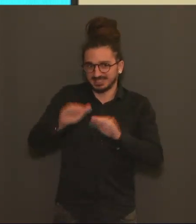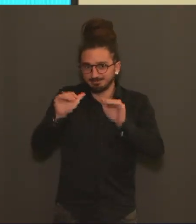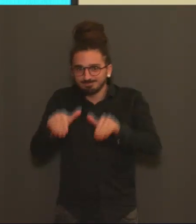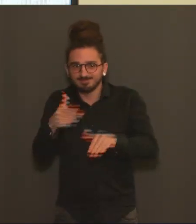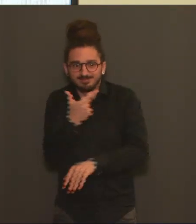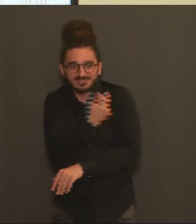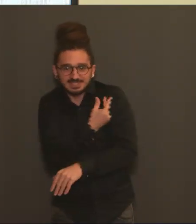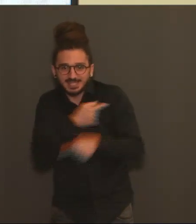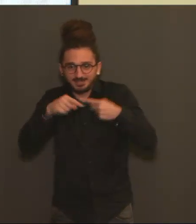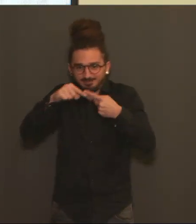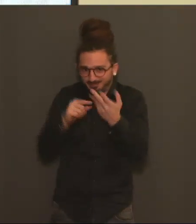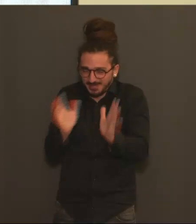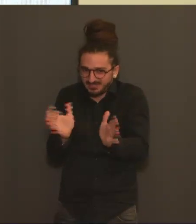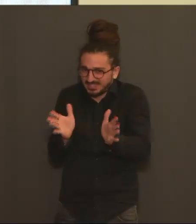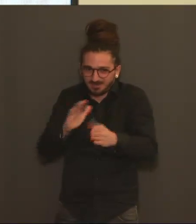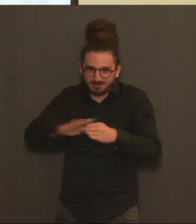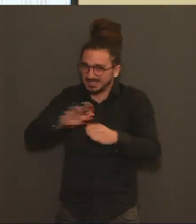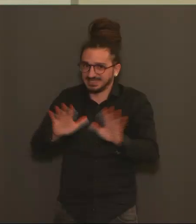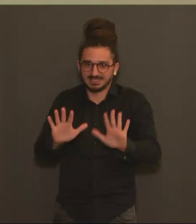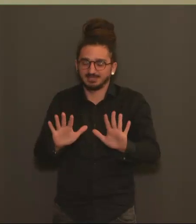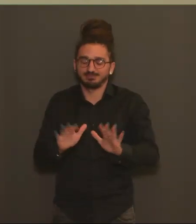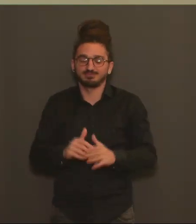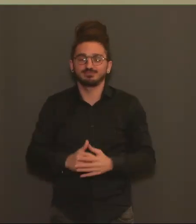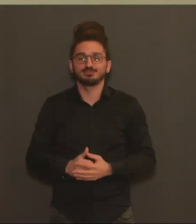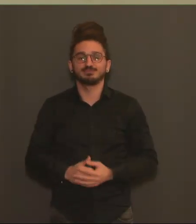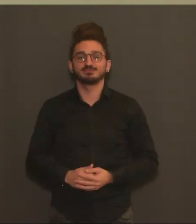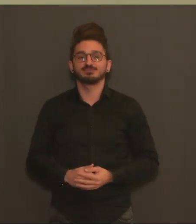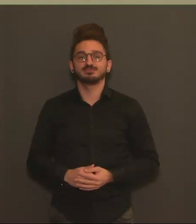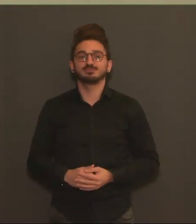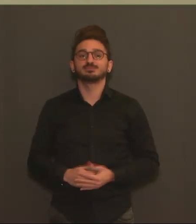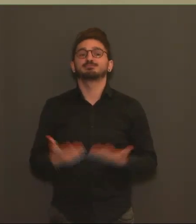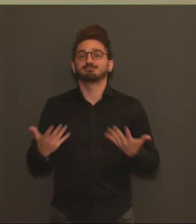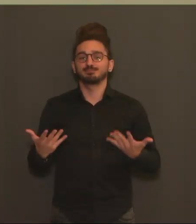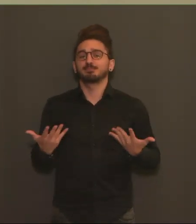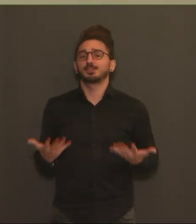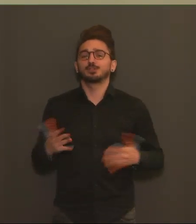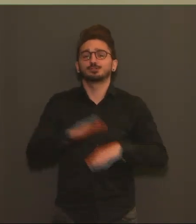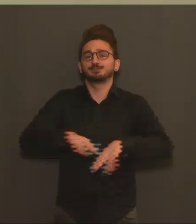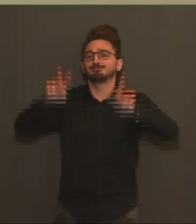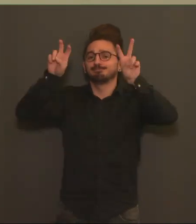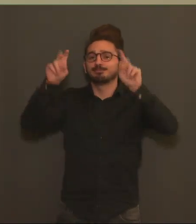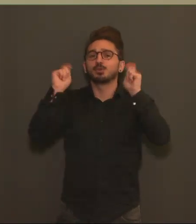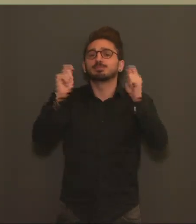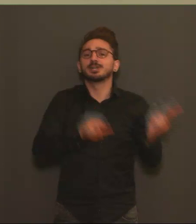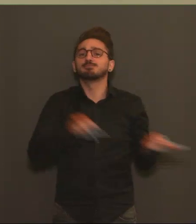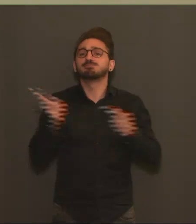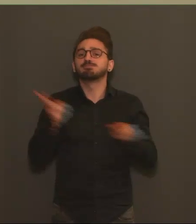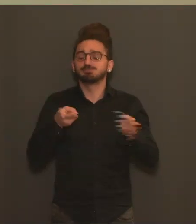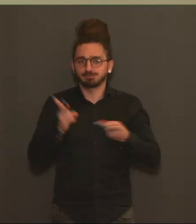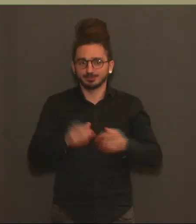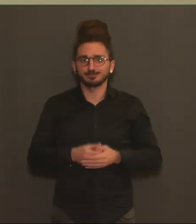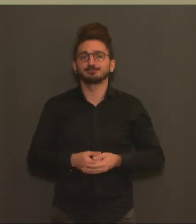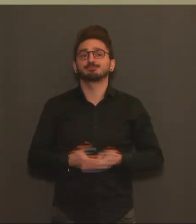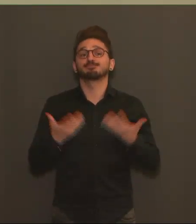risque. Si on s'intéresse justement aux hospitalisations, les hospitalisations continuent actuellement encore à augmenter. On a eu une